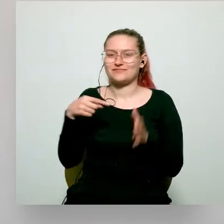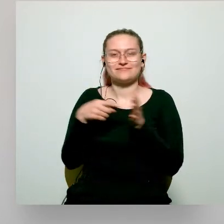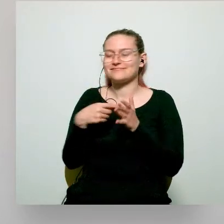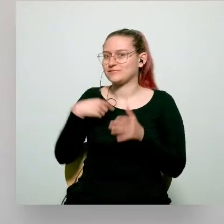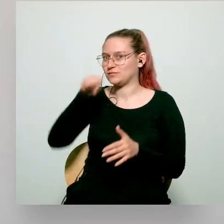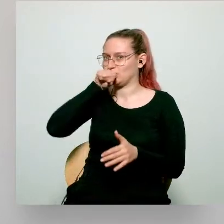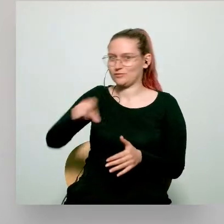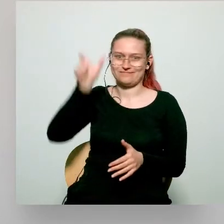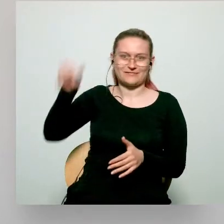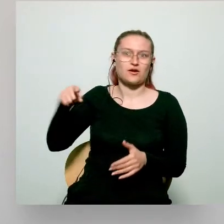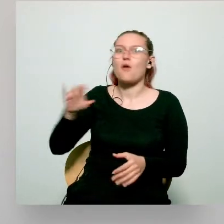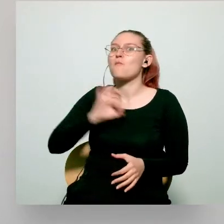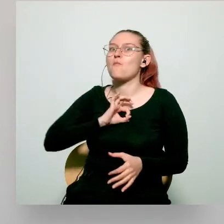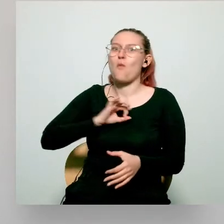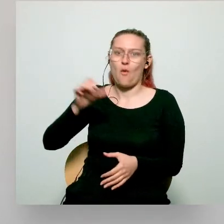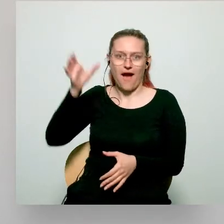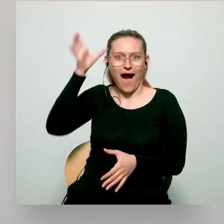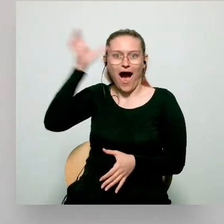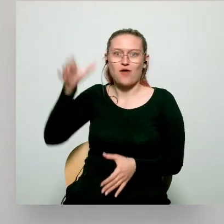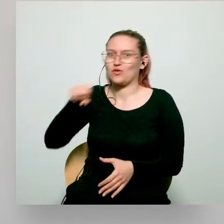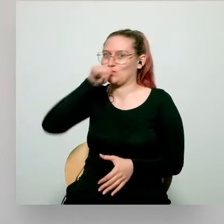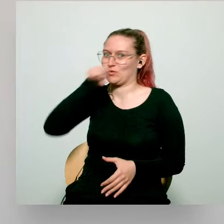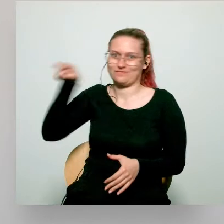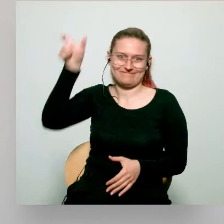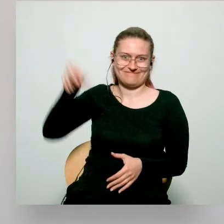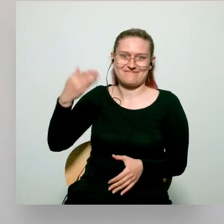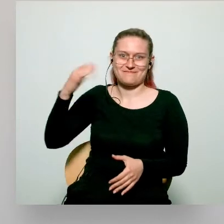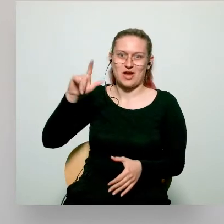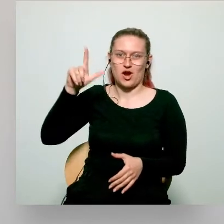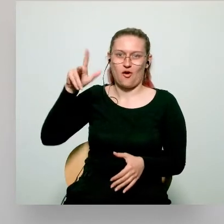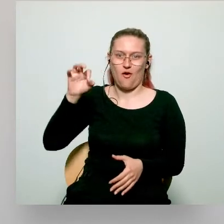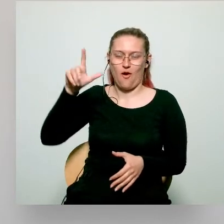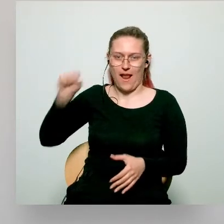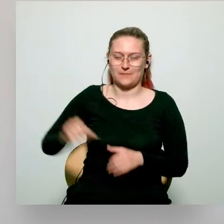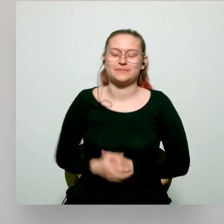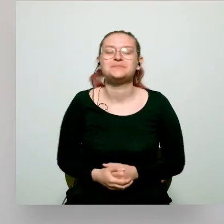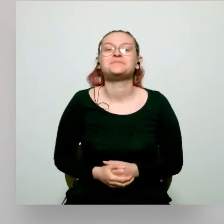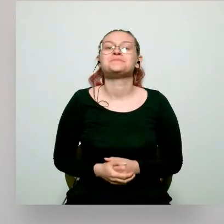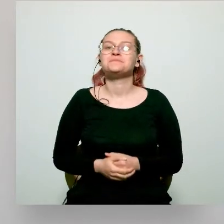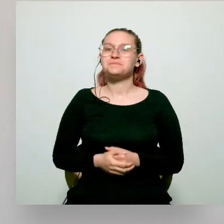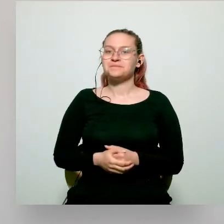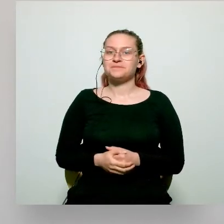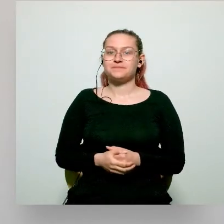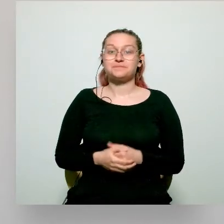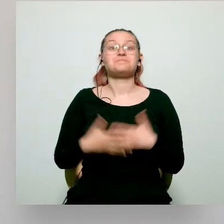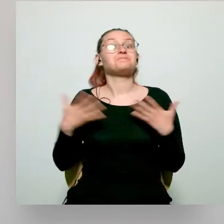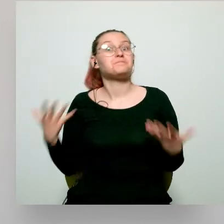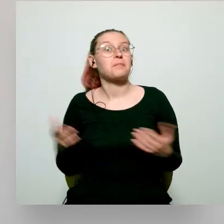wyznać, autor piszący na ten temat, bowiem gdyby Ukraina była taka